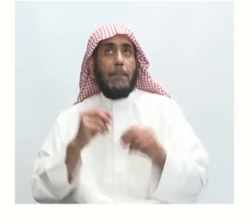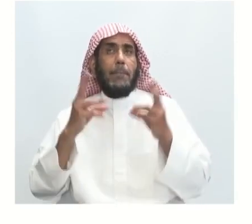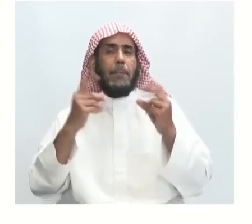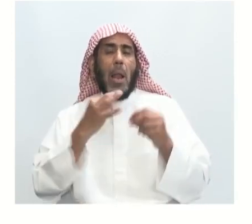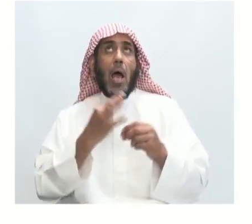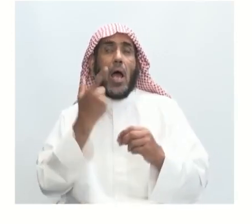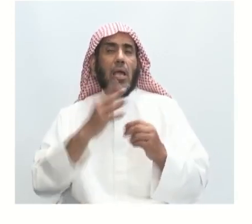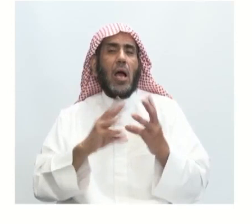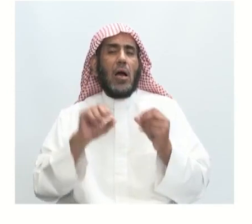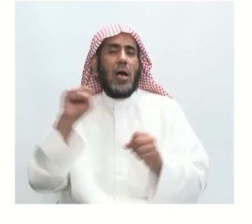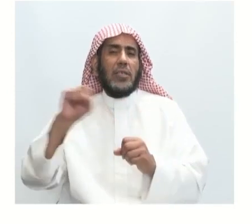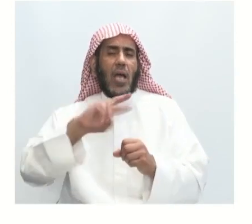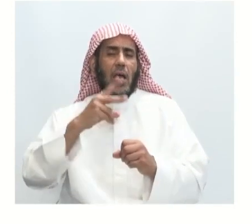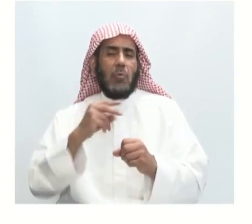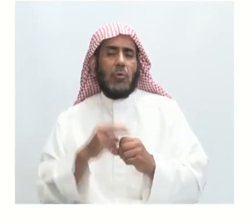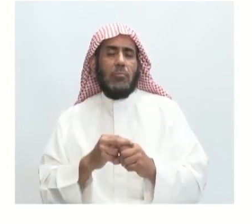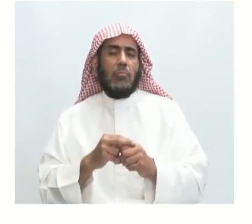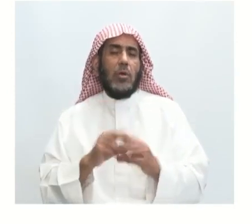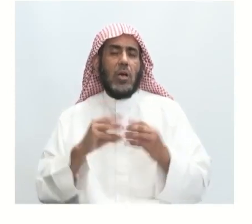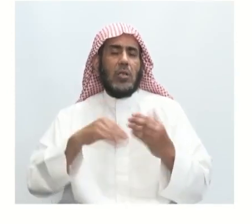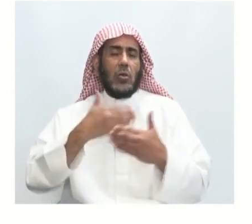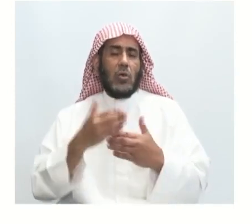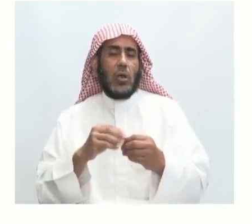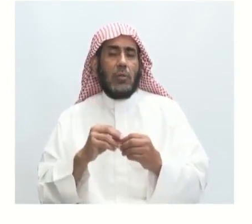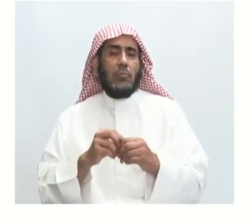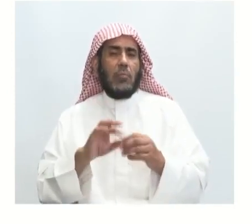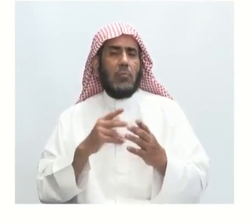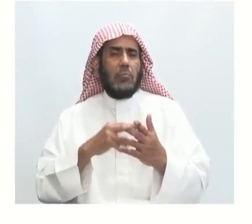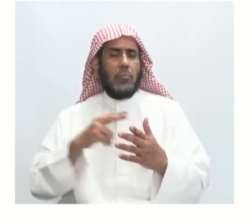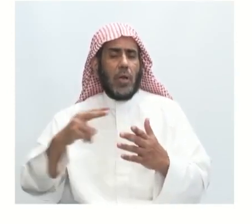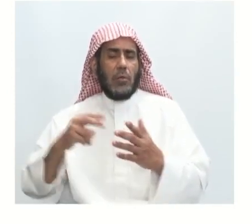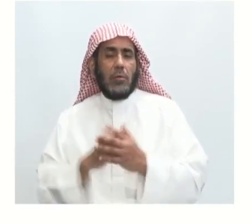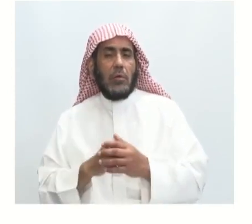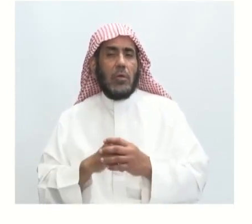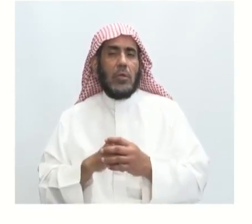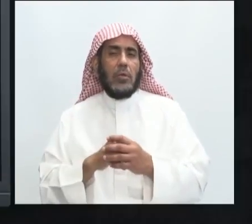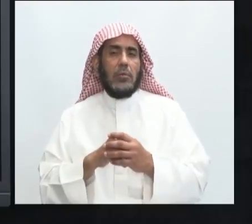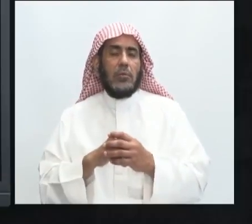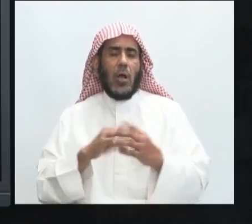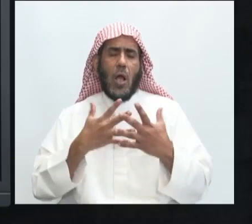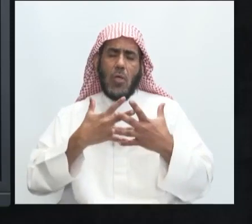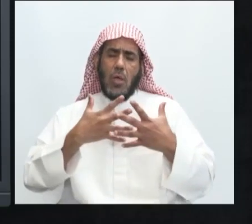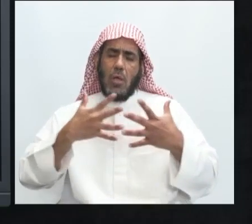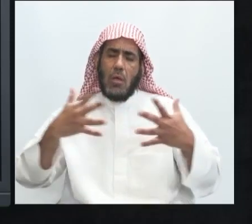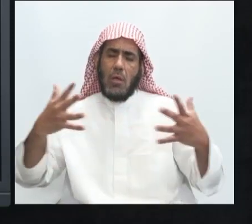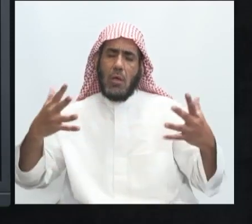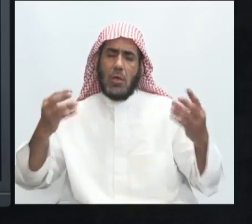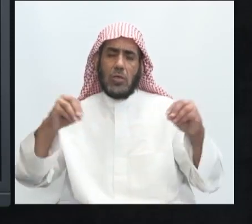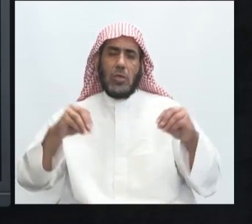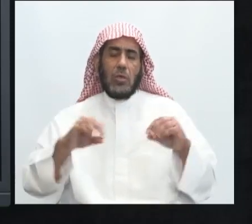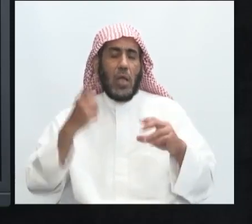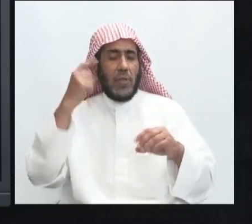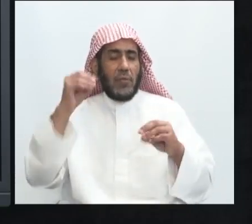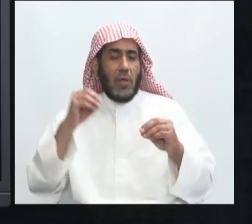خاصه غير ما ذكر معنى انك قد تخرج تختلف عن الاغراض كثيره جدا لكن كيف